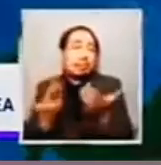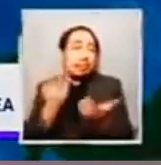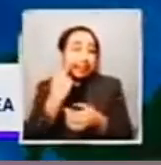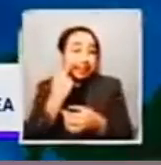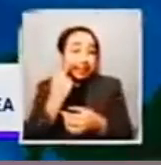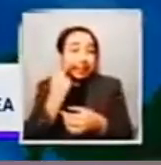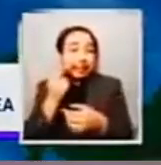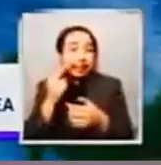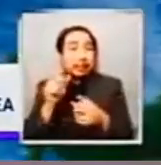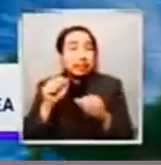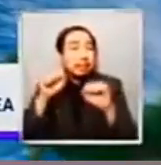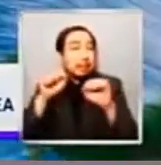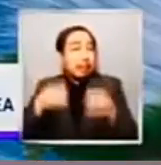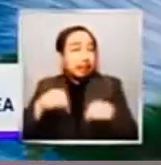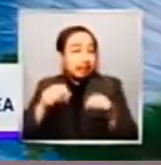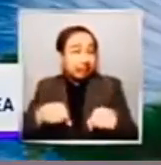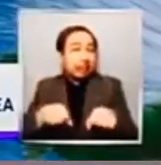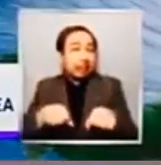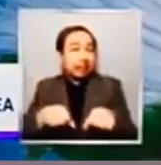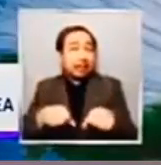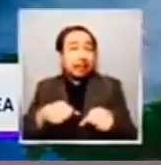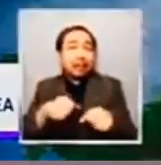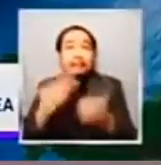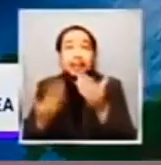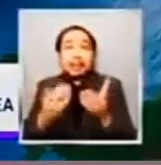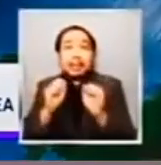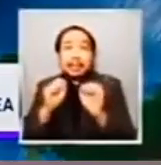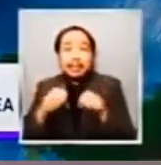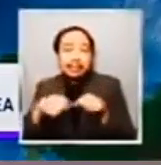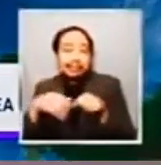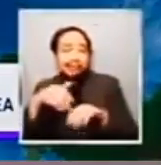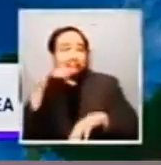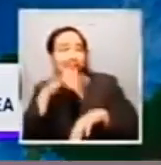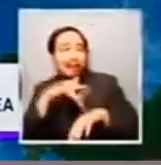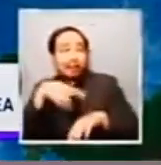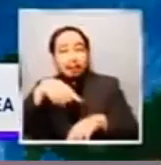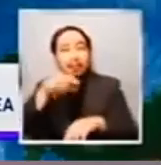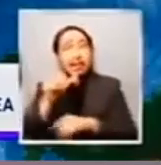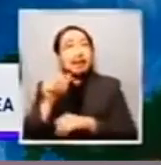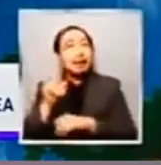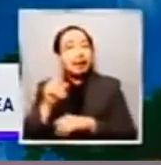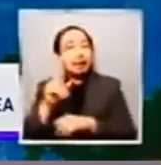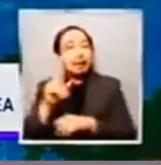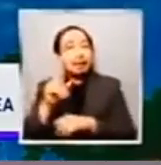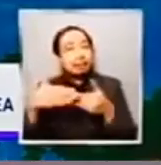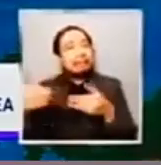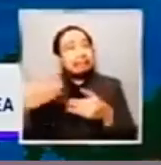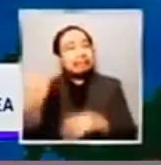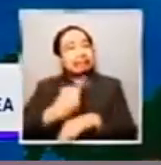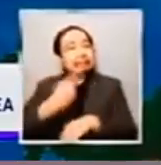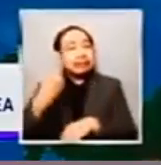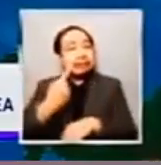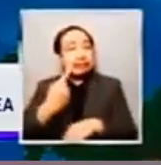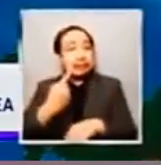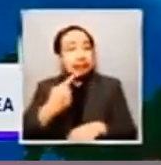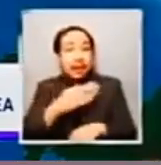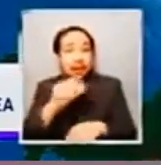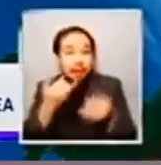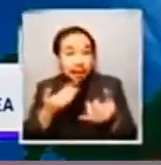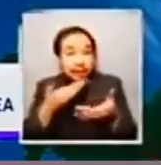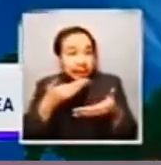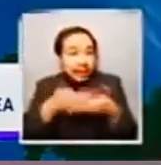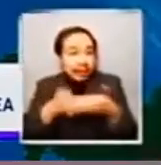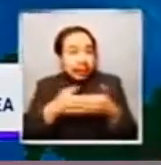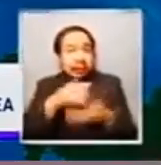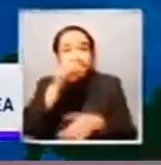sa latest wind map, maaaring pumasok yan sa ating area of responsibility sa mga susunod na araw at lalapit ang husto dyan sa may Southern Mindanao